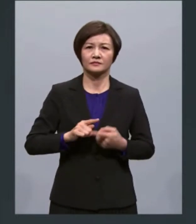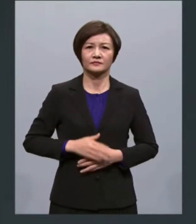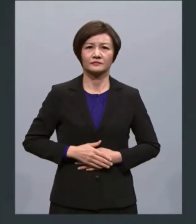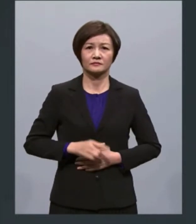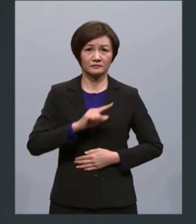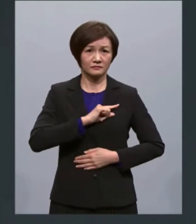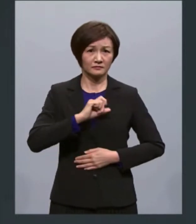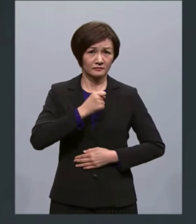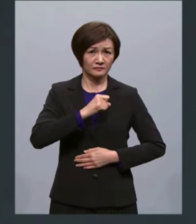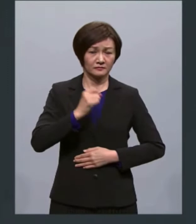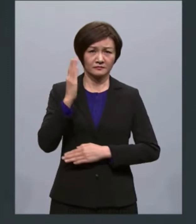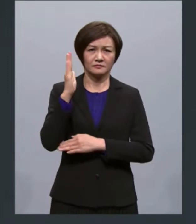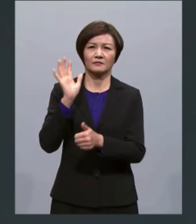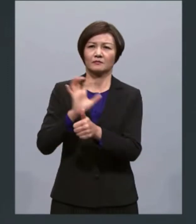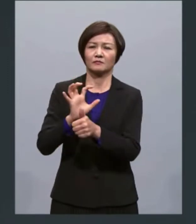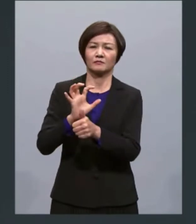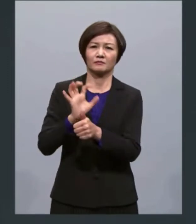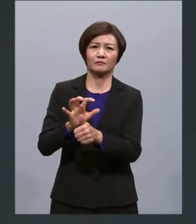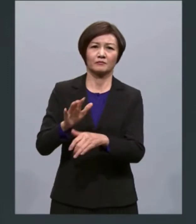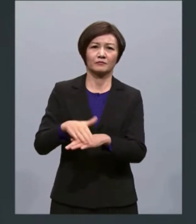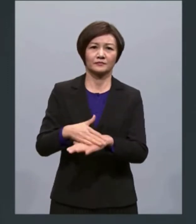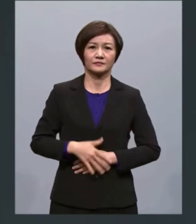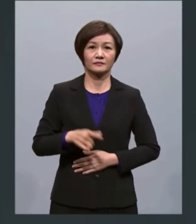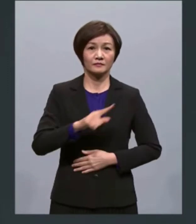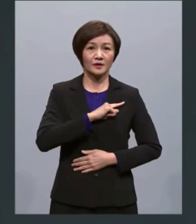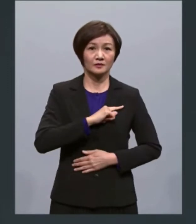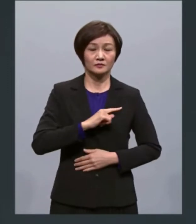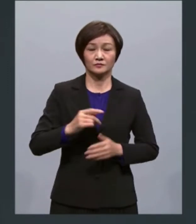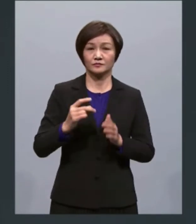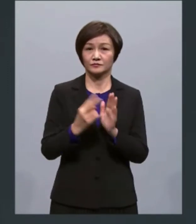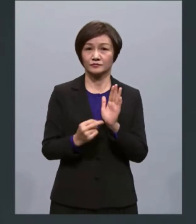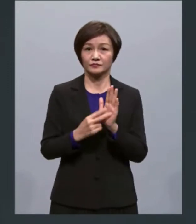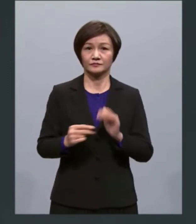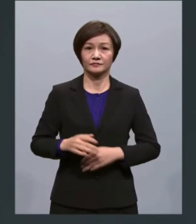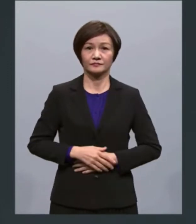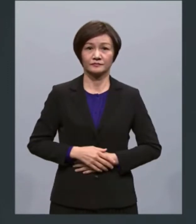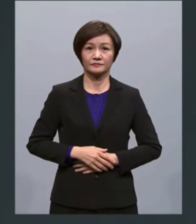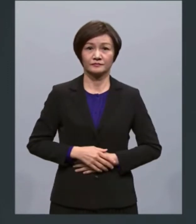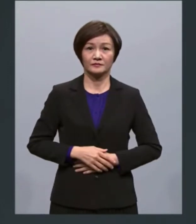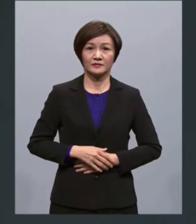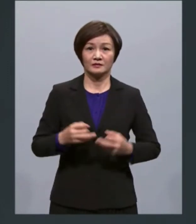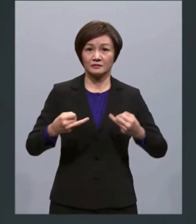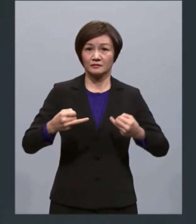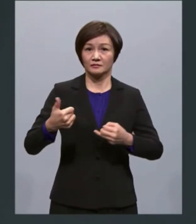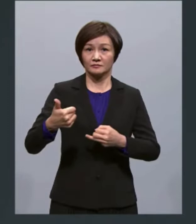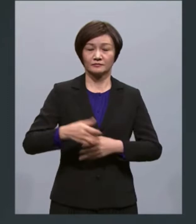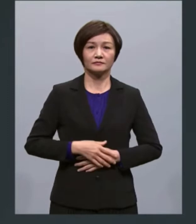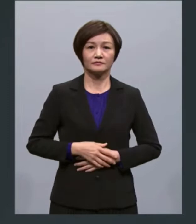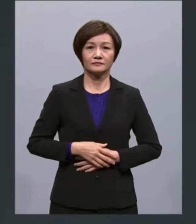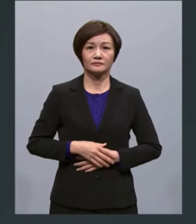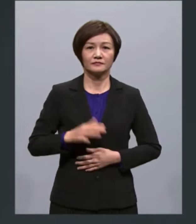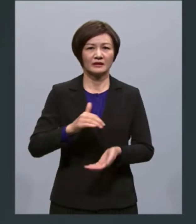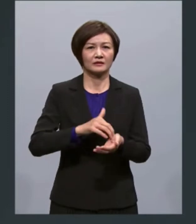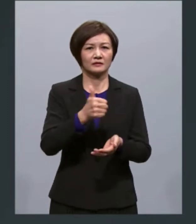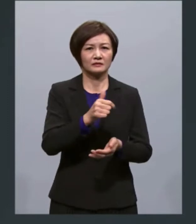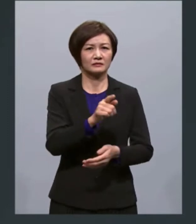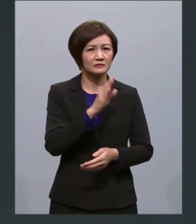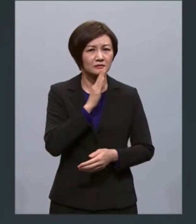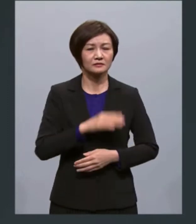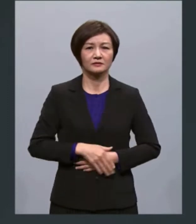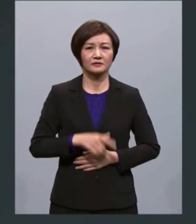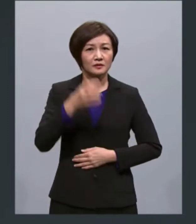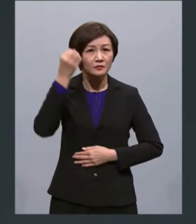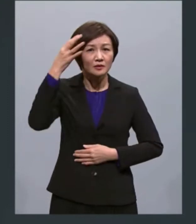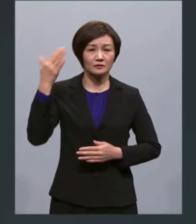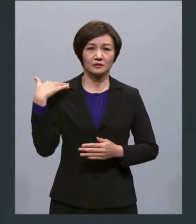自己政府。还有一点呢，你自称说市政成绩很好，亏你还是医生，你忘了你当